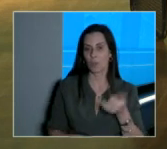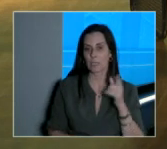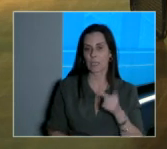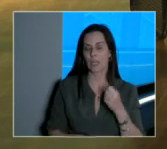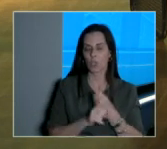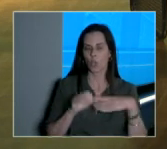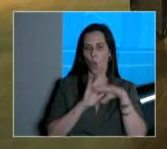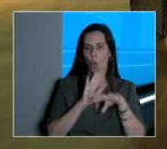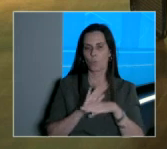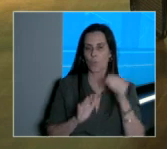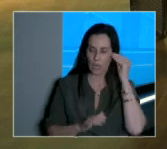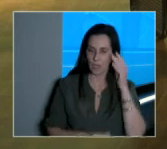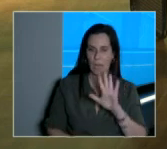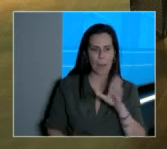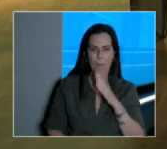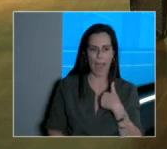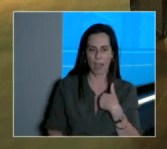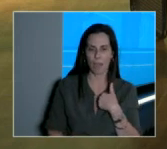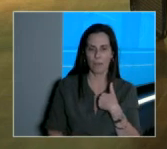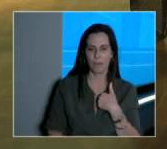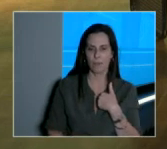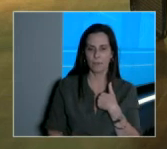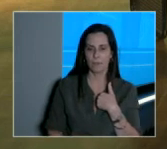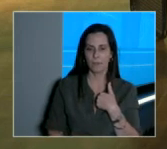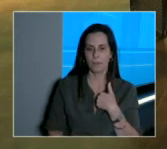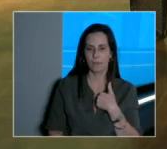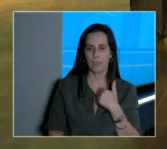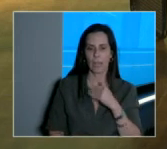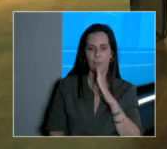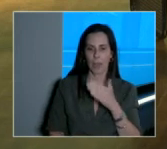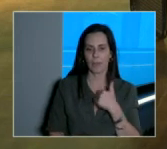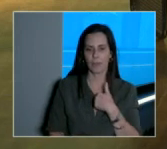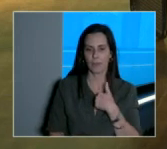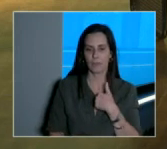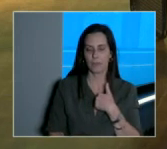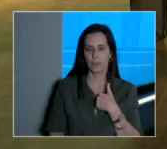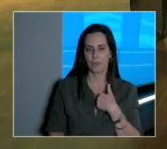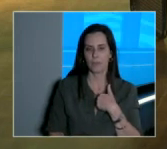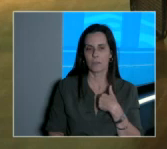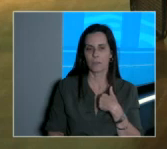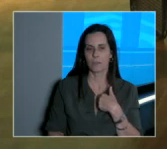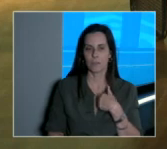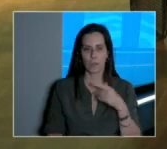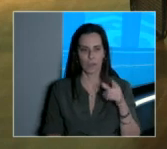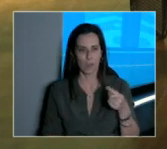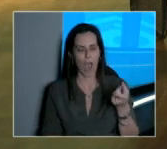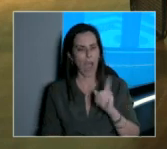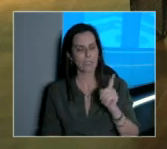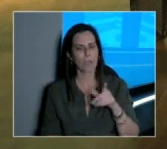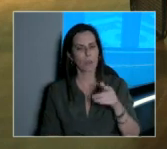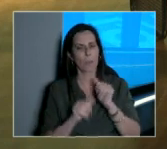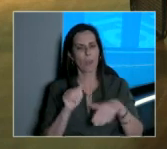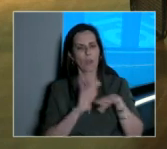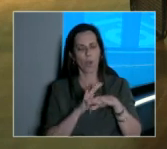צריך לחוקק חוקים שיזכירו לו, לי אין בעיה עם זה, אני מדינת ישראל, מדינת הלאום של העם היהודי, אני מספק בעניין